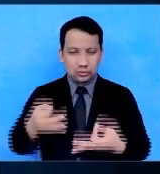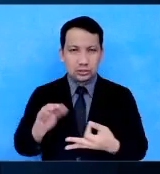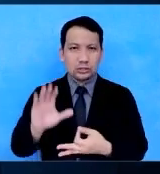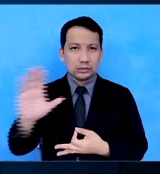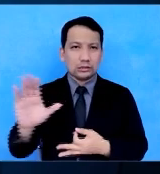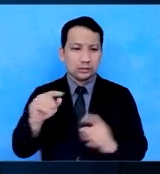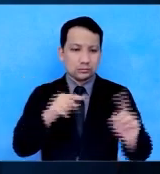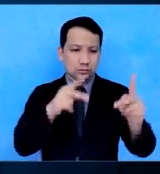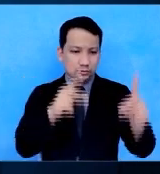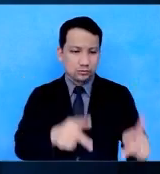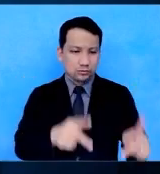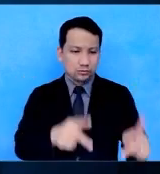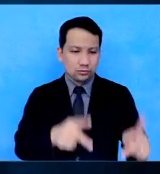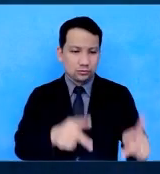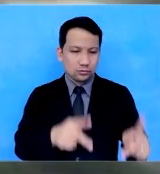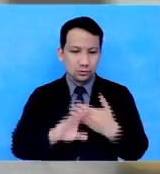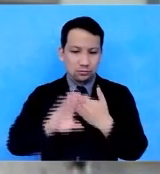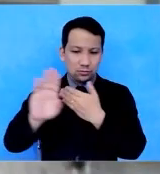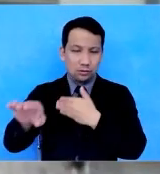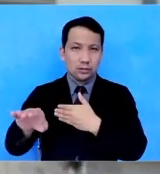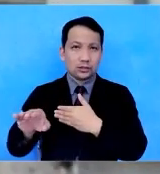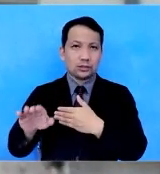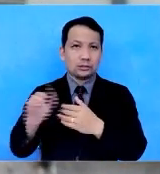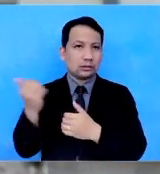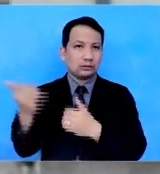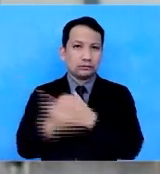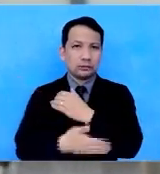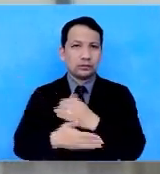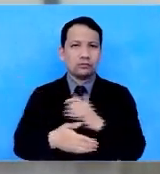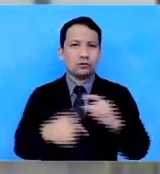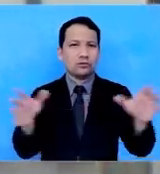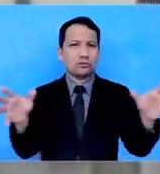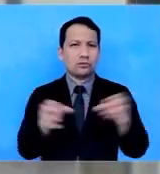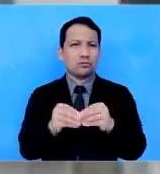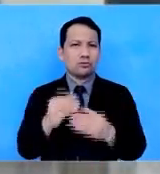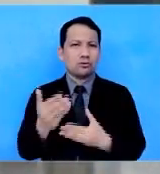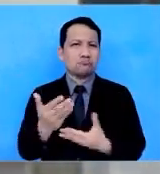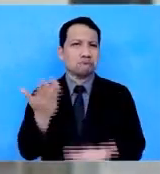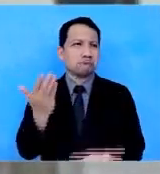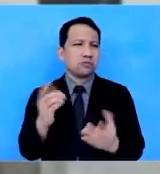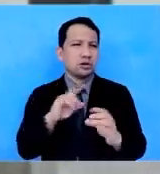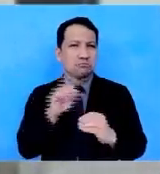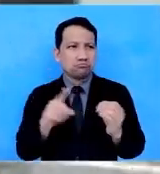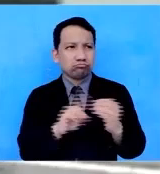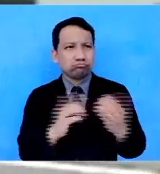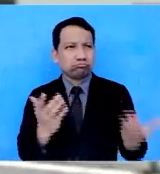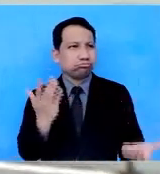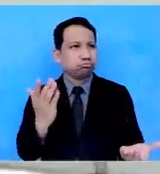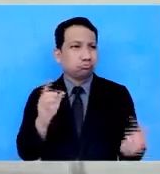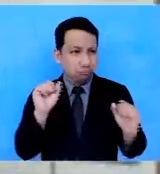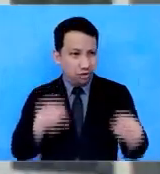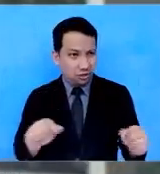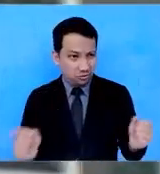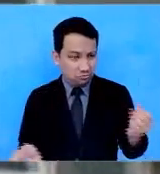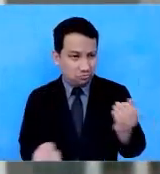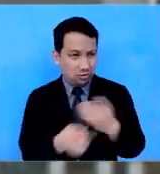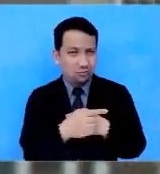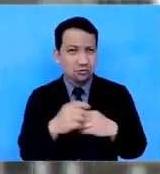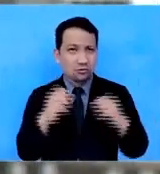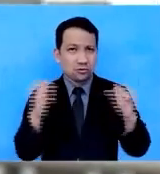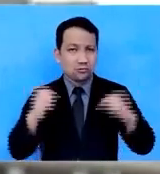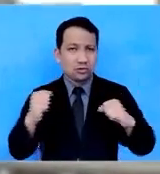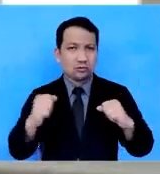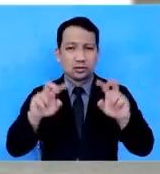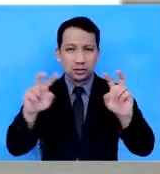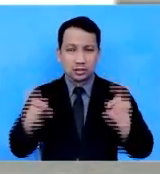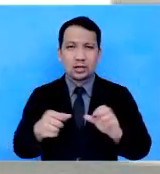tao ay i-extradite nga sa ibang bansa. Pwede naman pong paalisin ng isang dayuhan mula sa bansa kahit wala namang extradition treaty. Pero ang tawag lang